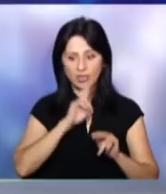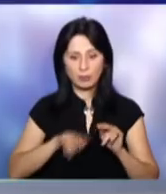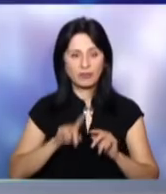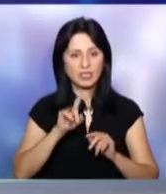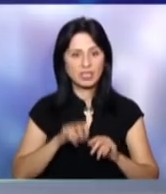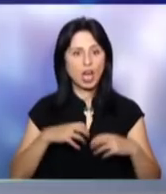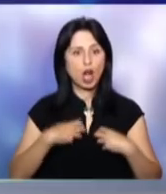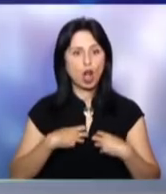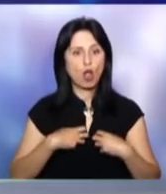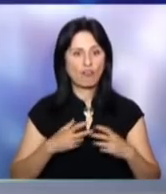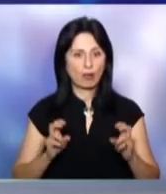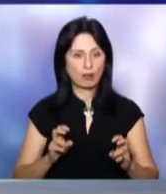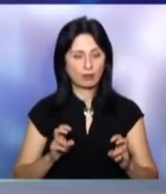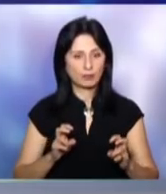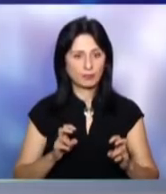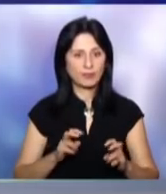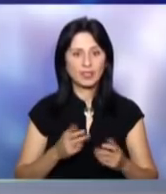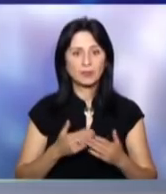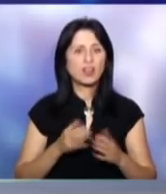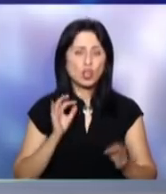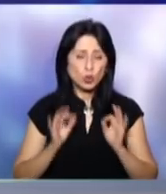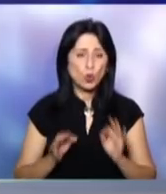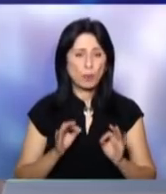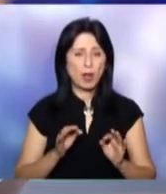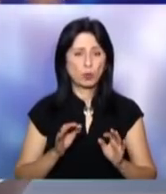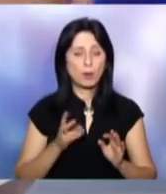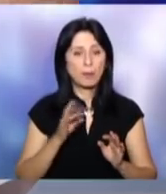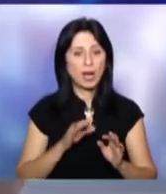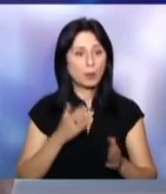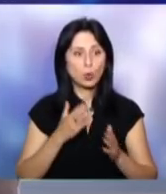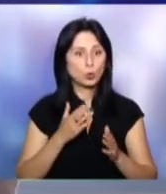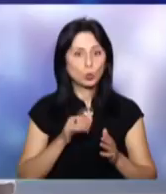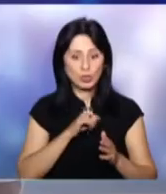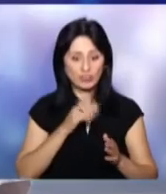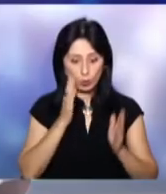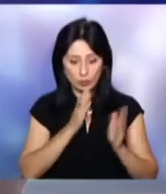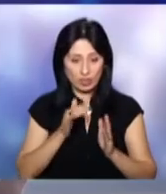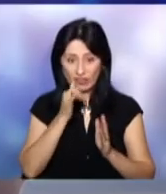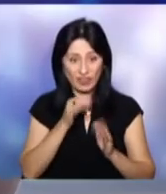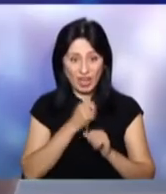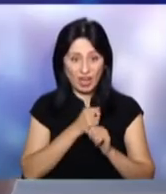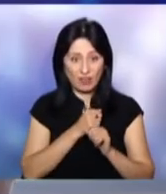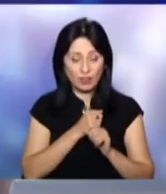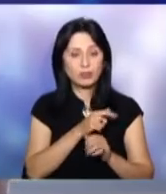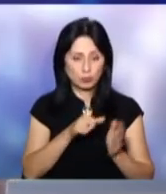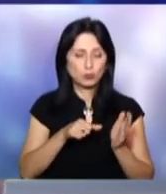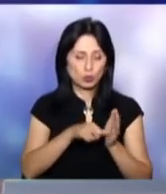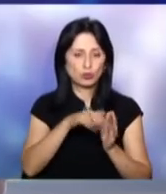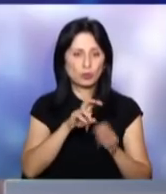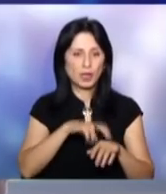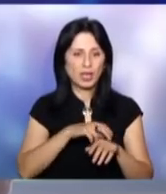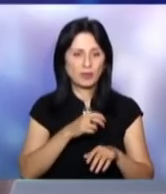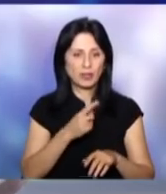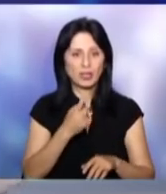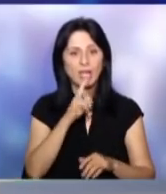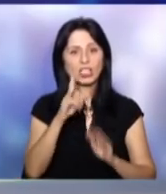გამო გლოვას და სევდას. ასე რომ ეს ერთგვარად ნორმალური მოვლენაა, მაგრამ თუ არ ალაგდა თვითონ, მაშინ აუცილებლად ჯობს, რომ თერაპია დაიხმაროს. კიდევ